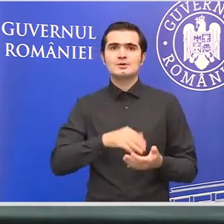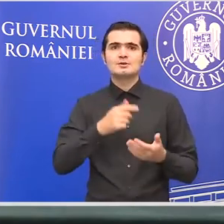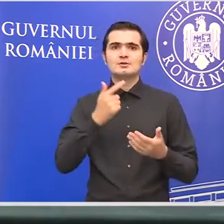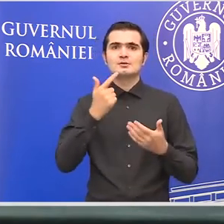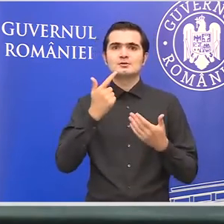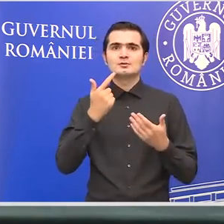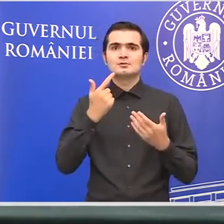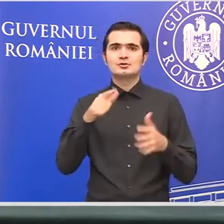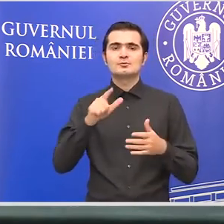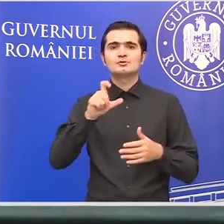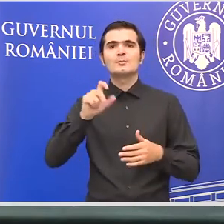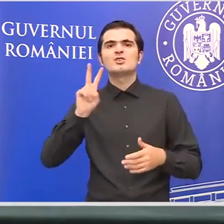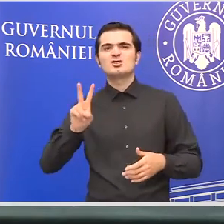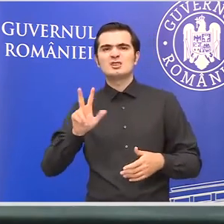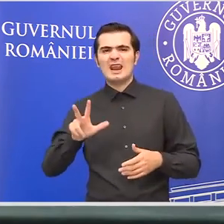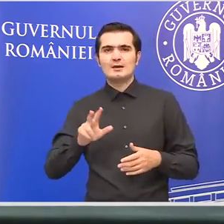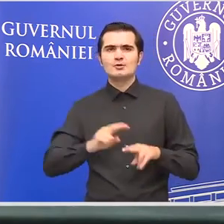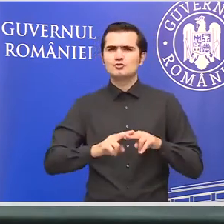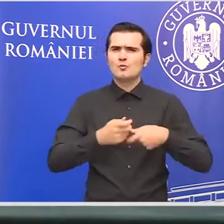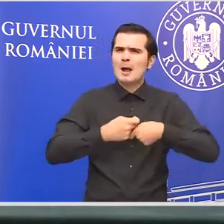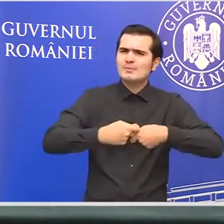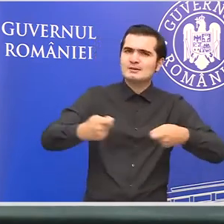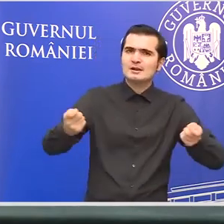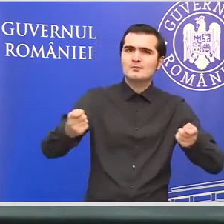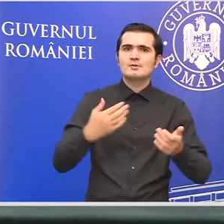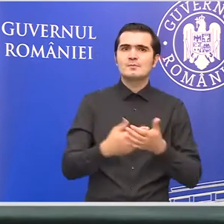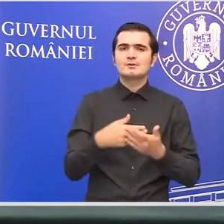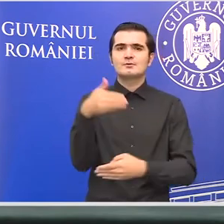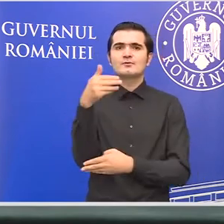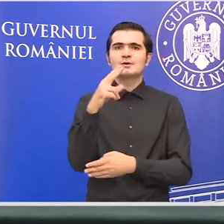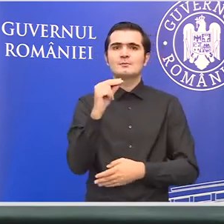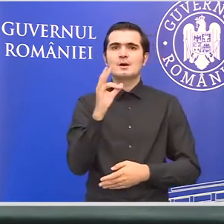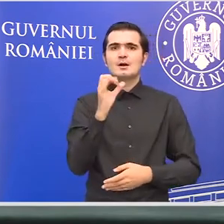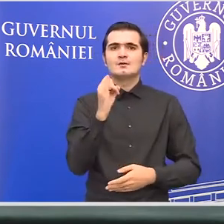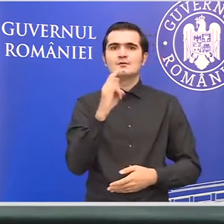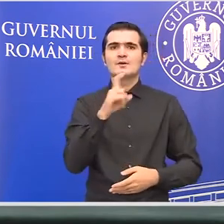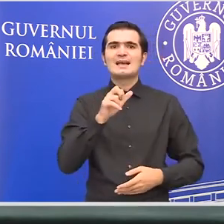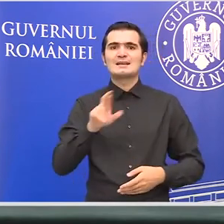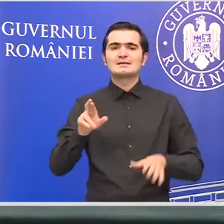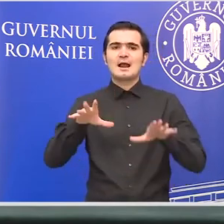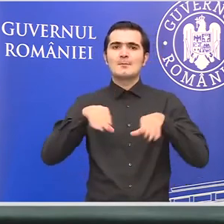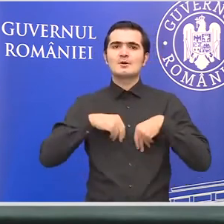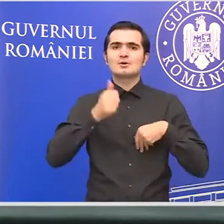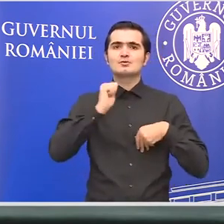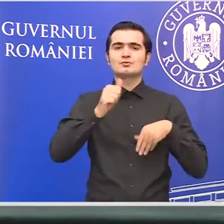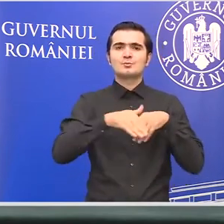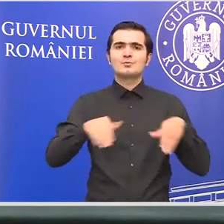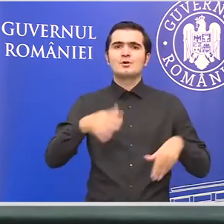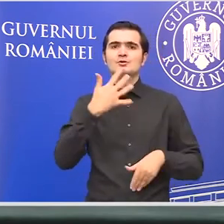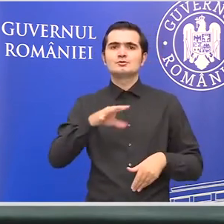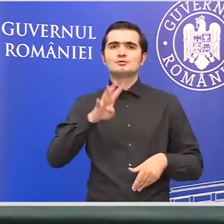6.196.773. Acestea sunt distribuite după cum urmează, deci pentru Pfizer-BioNTech am recepționat